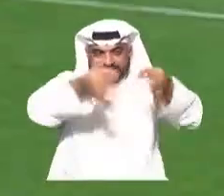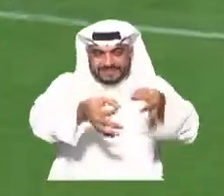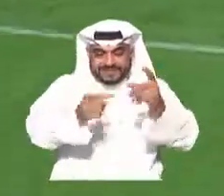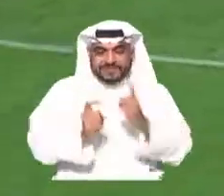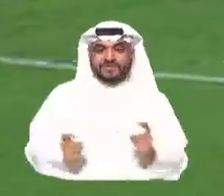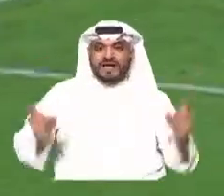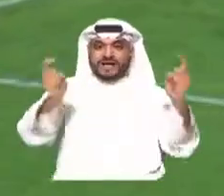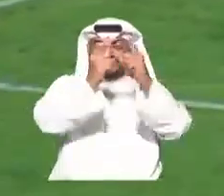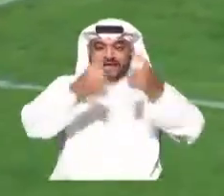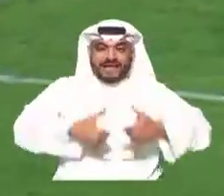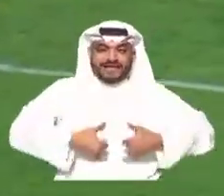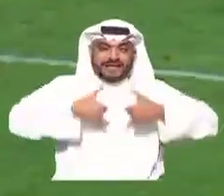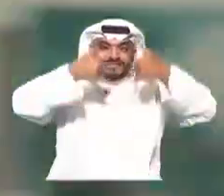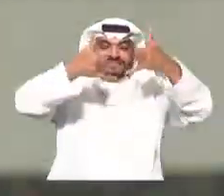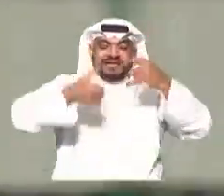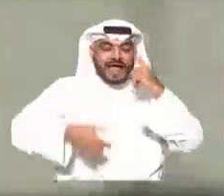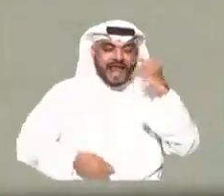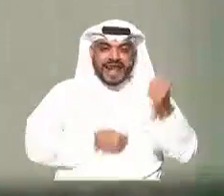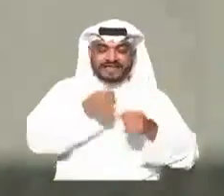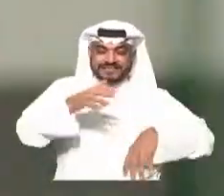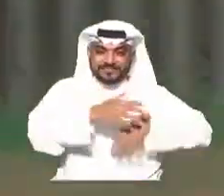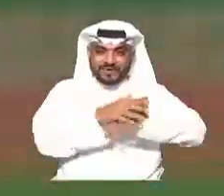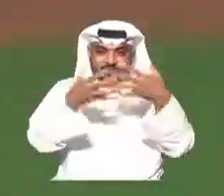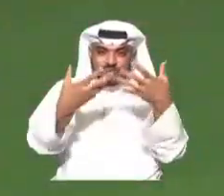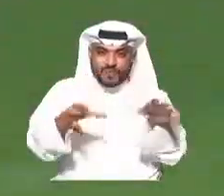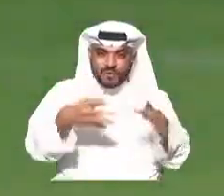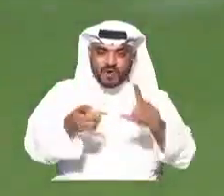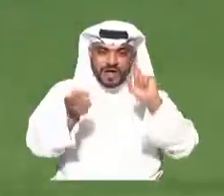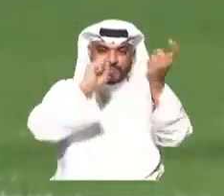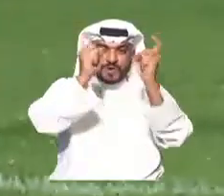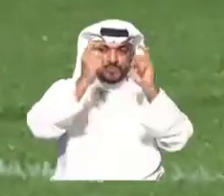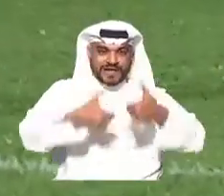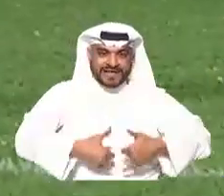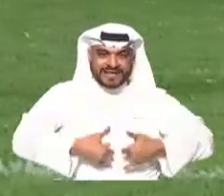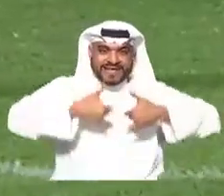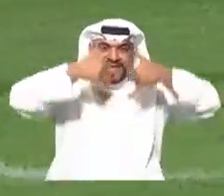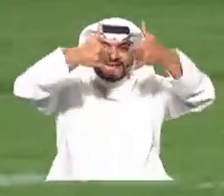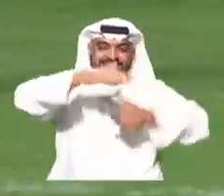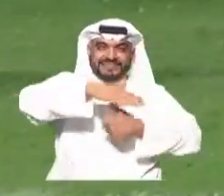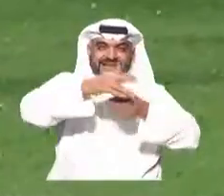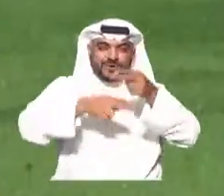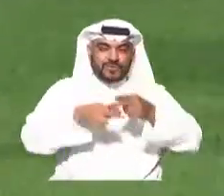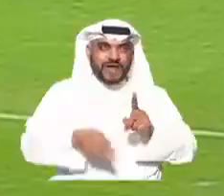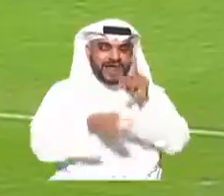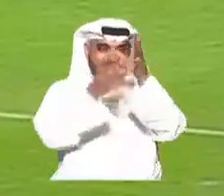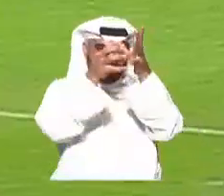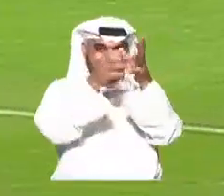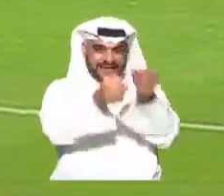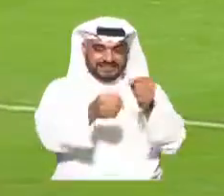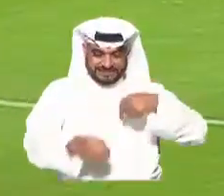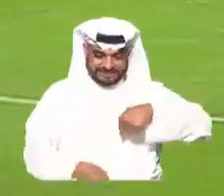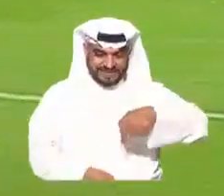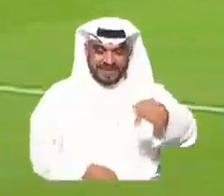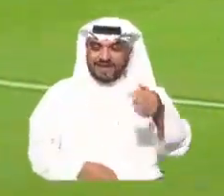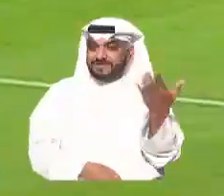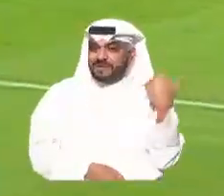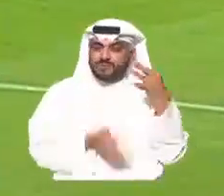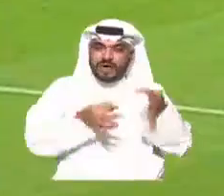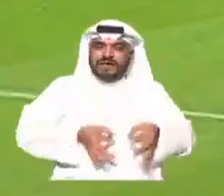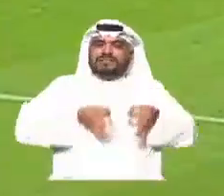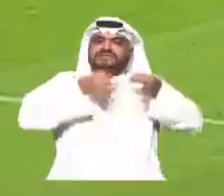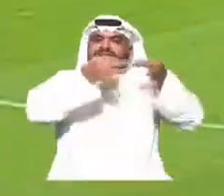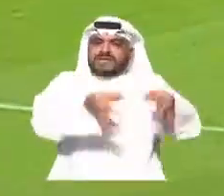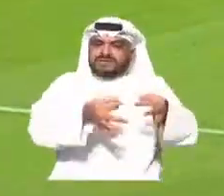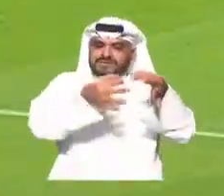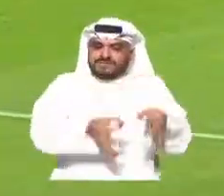منافسات كأس الاتحاد التنشيطية. يذكر أن مسابقة كأس أمير البلاد حفظه الله ورعاه للموسم المنقضي تم ترحيلها